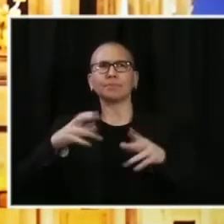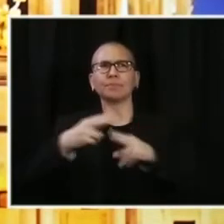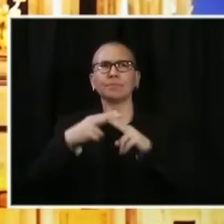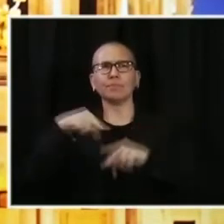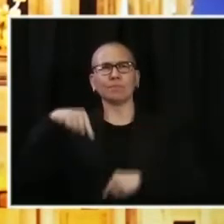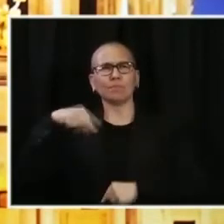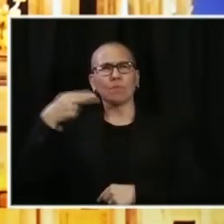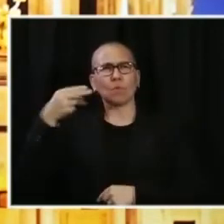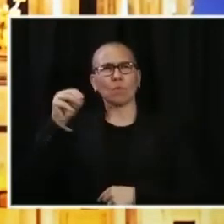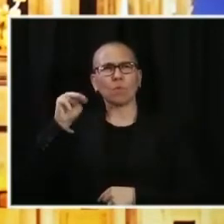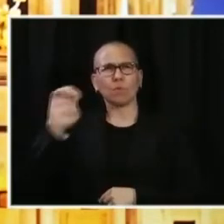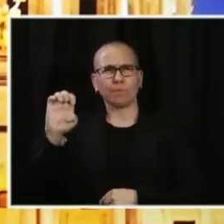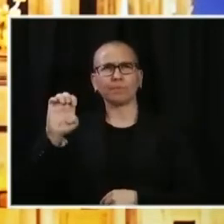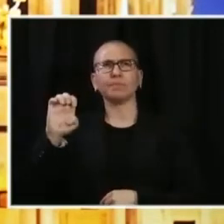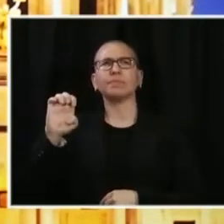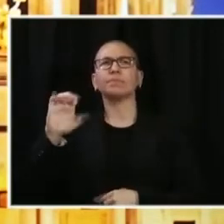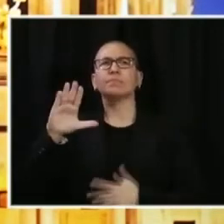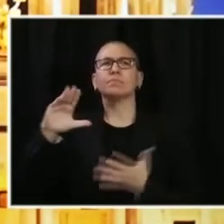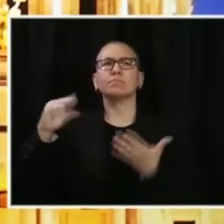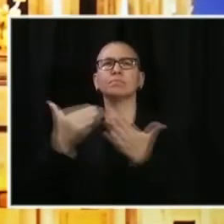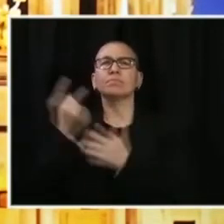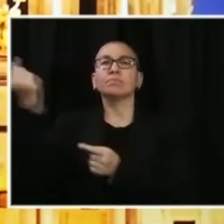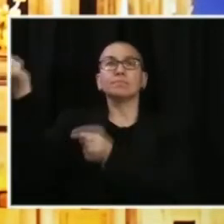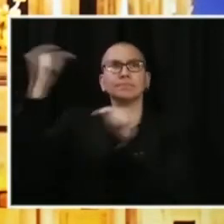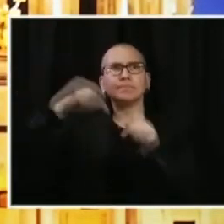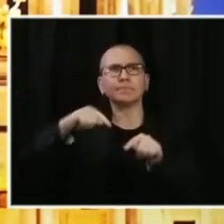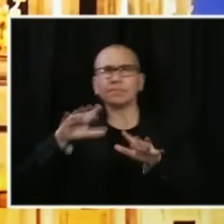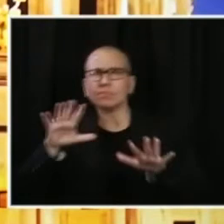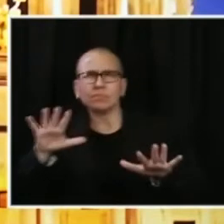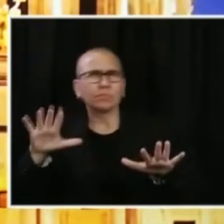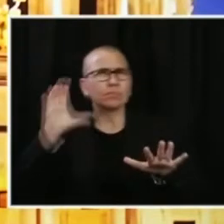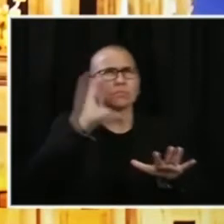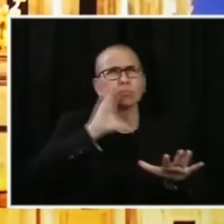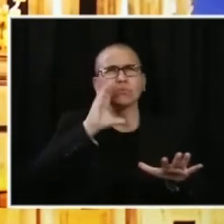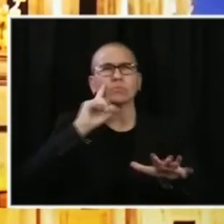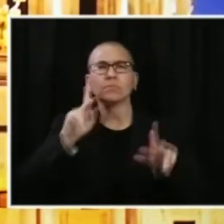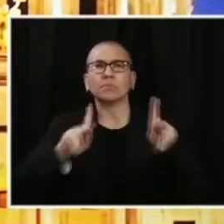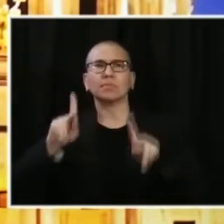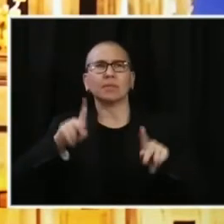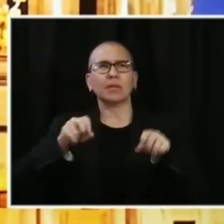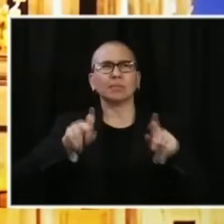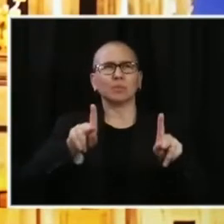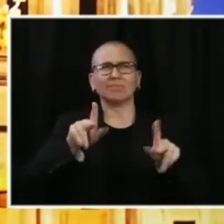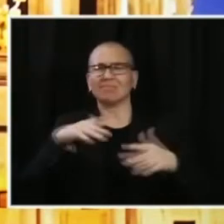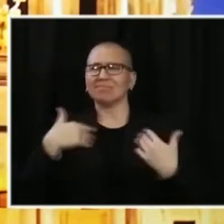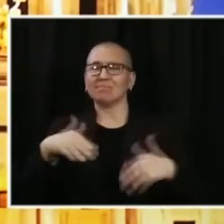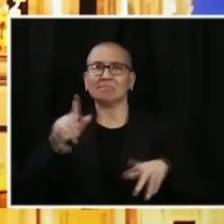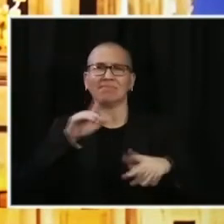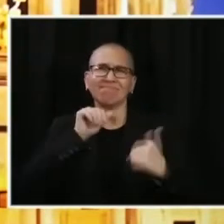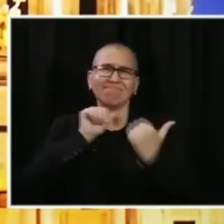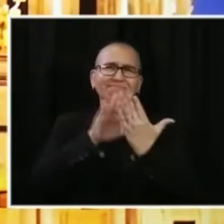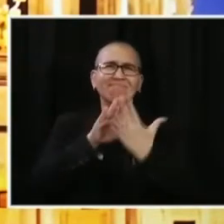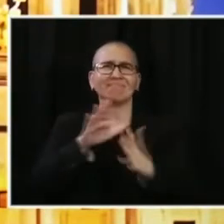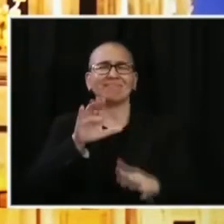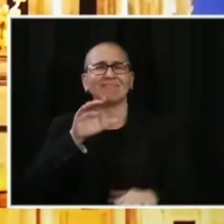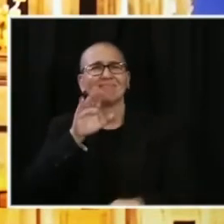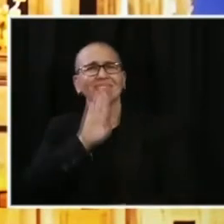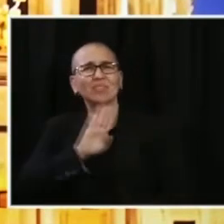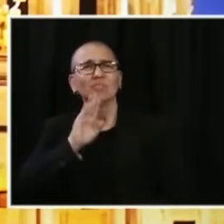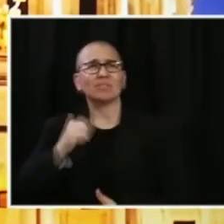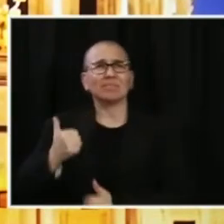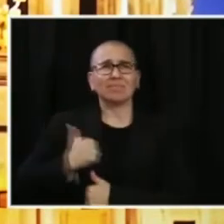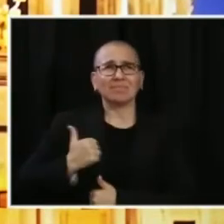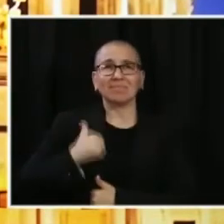lưu và trẻ. Rồi trong này trở nên chia tôn thịa kể. Chia nhất trọng nó, trở nên những hồn Minnesota nó, những mô kể trả nhọn tôi